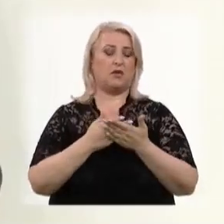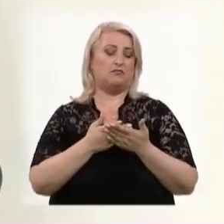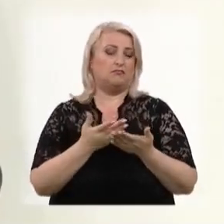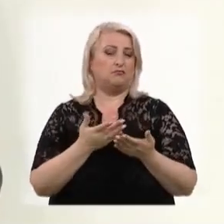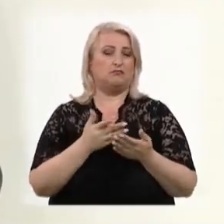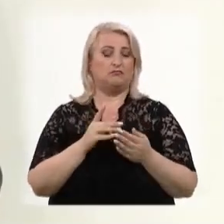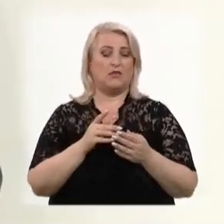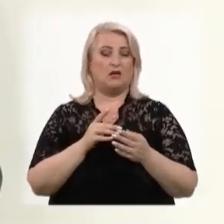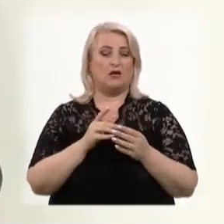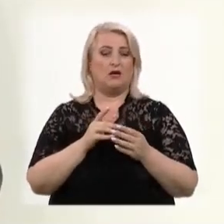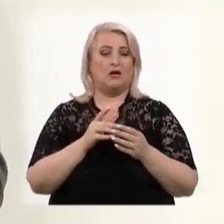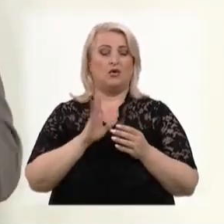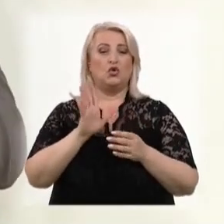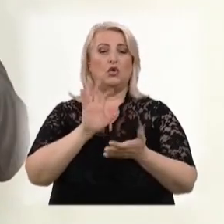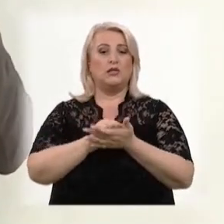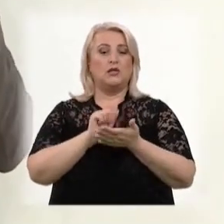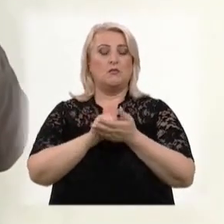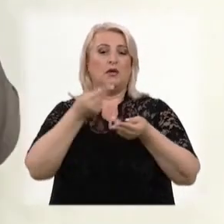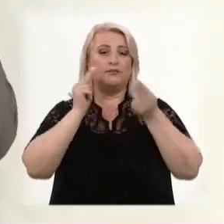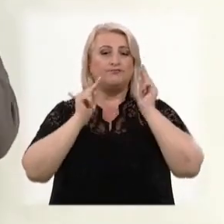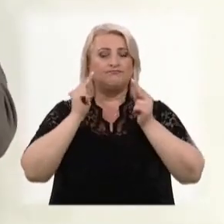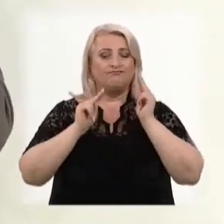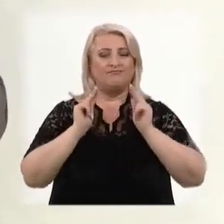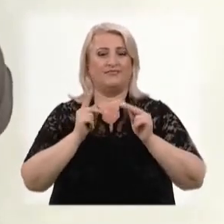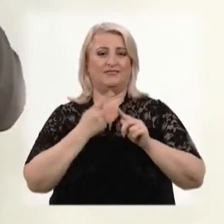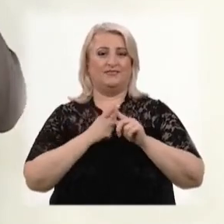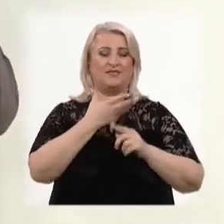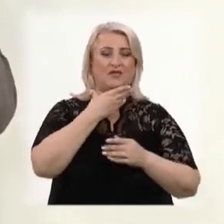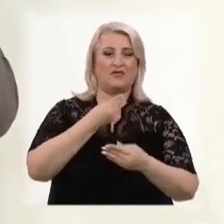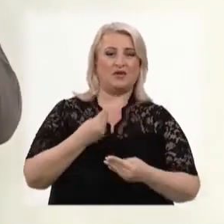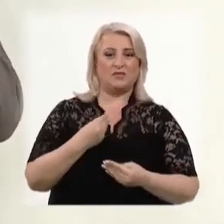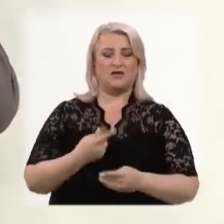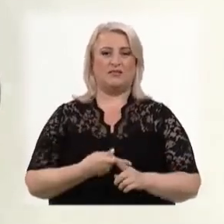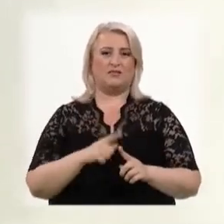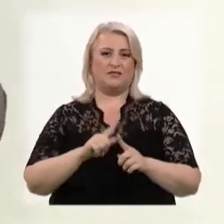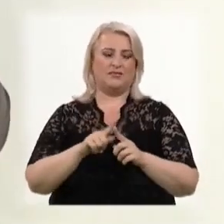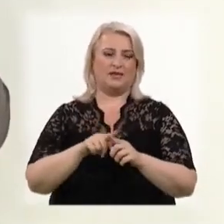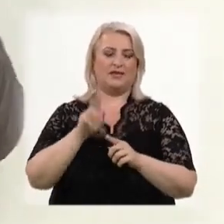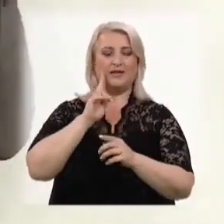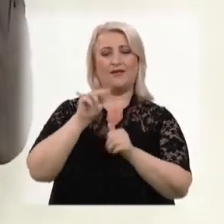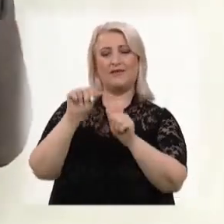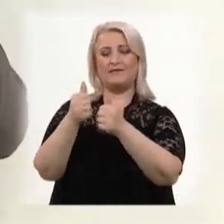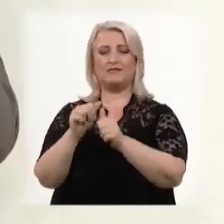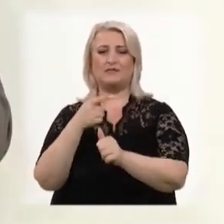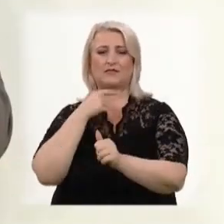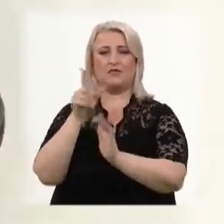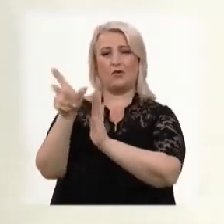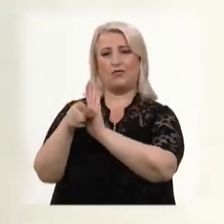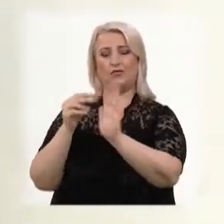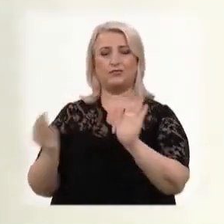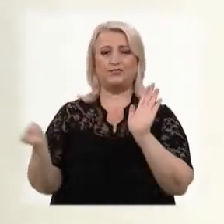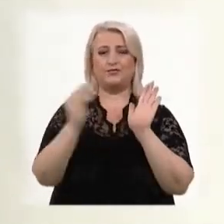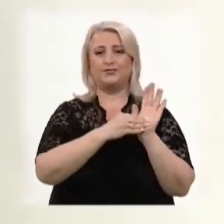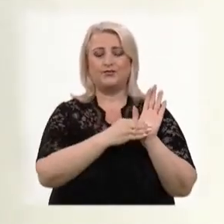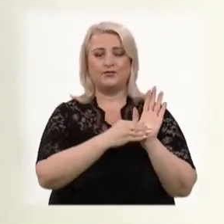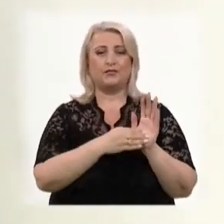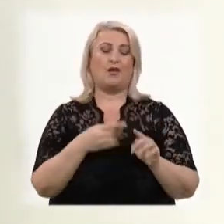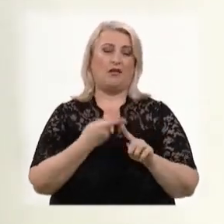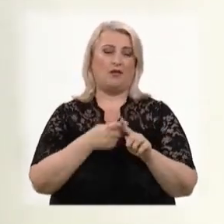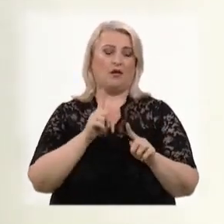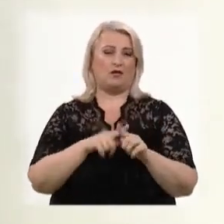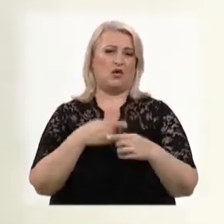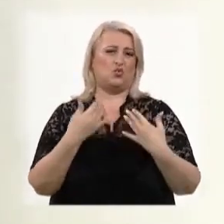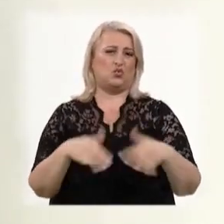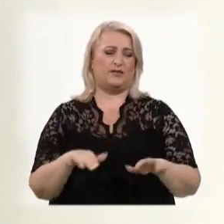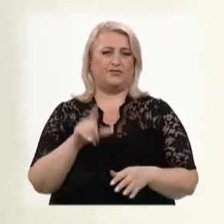foarte multe poze cliche club for n8 Turcia luate din Google la fete ideale pe care le plasează și atunci această persoană